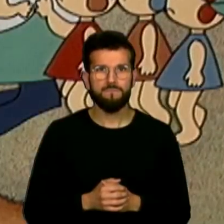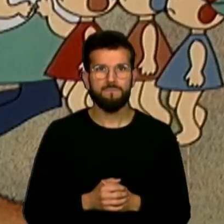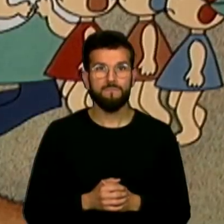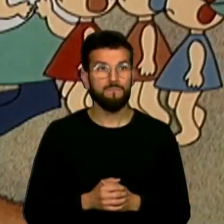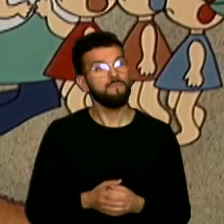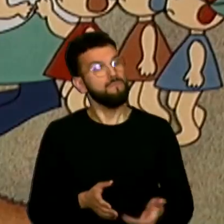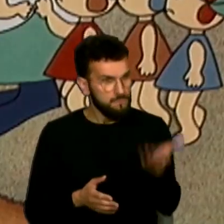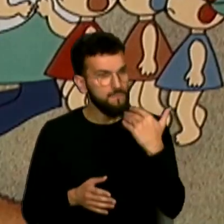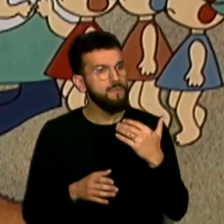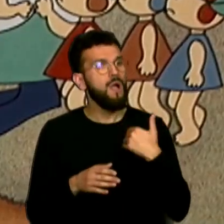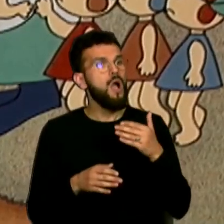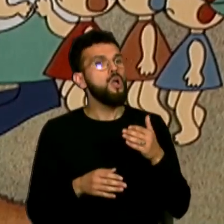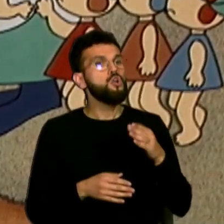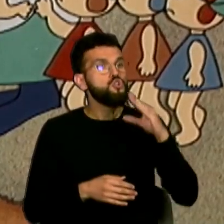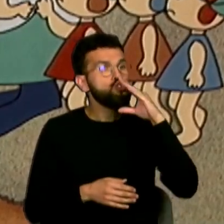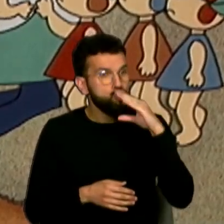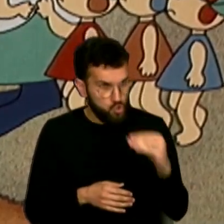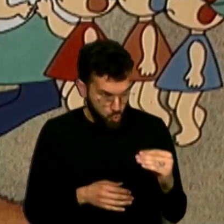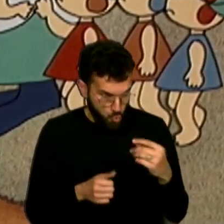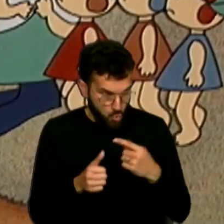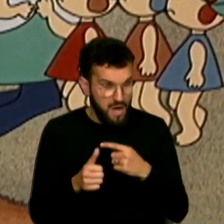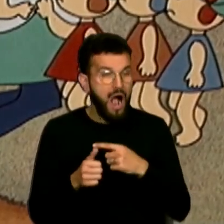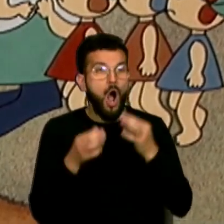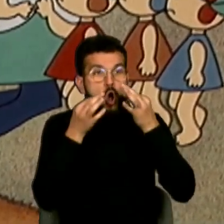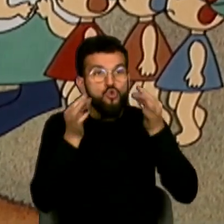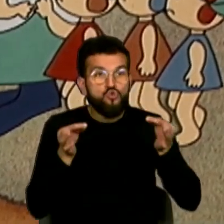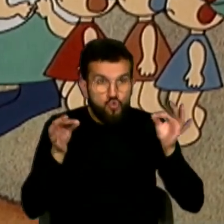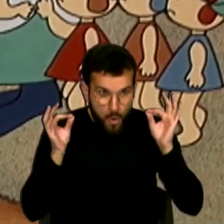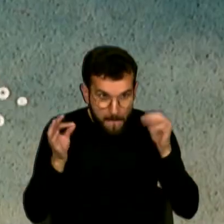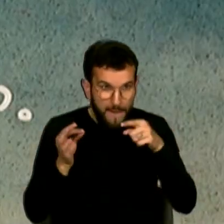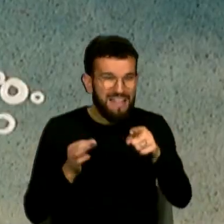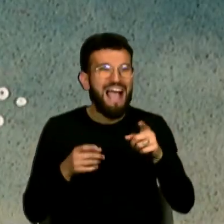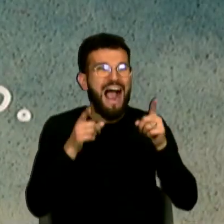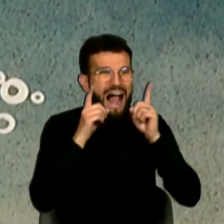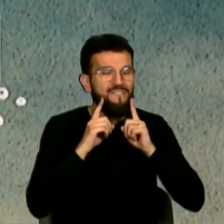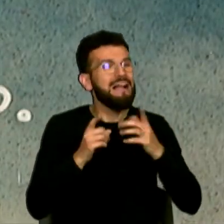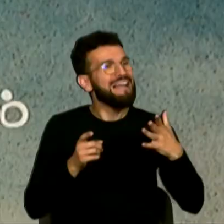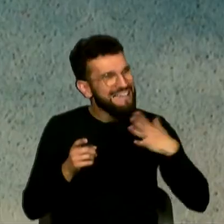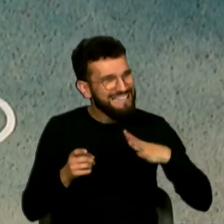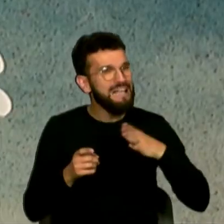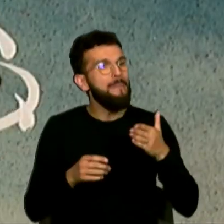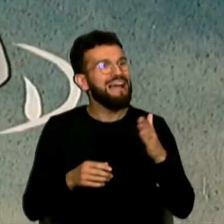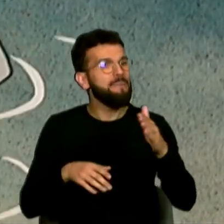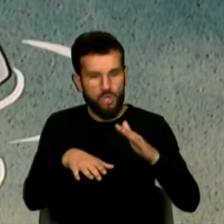Dones šupinku zo šťuky, sumca a hlavátky.